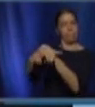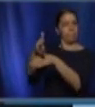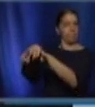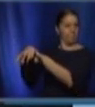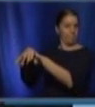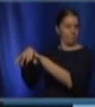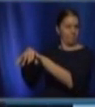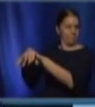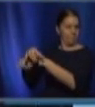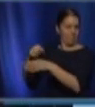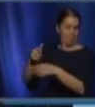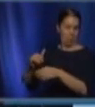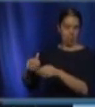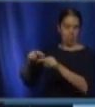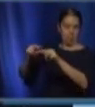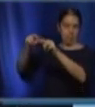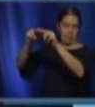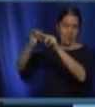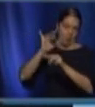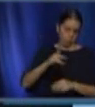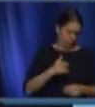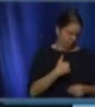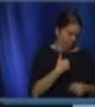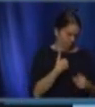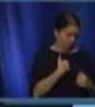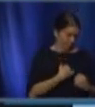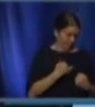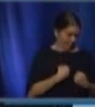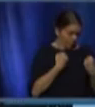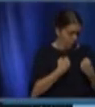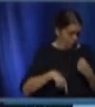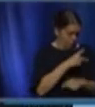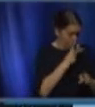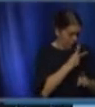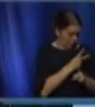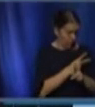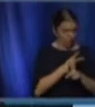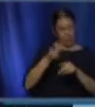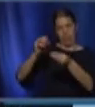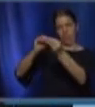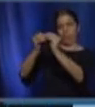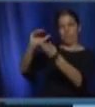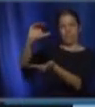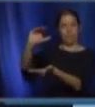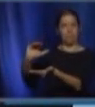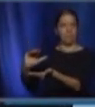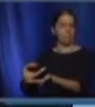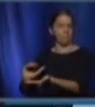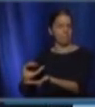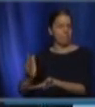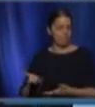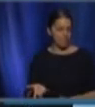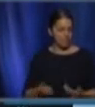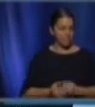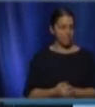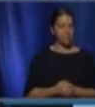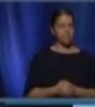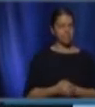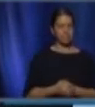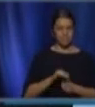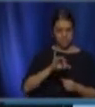efforts, pour réduire le nombre de décès. Je veux dire un mot aussi aux employeurs.